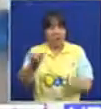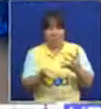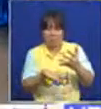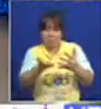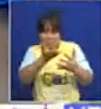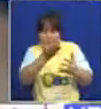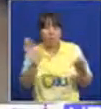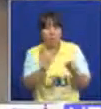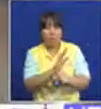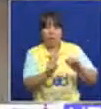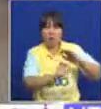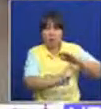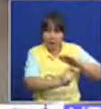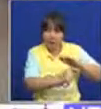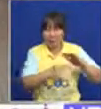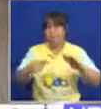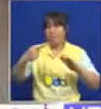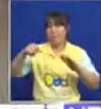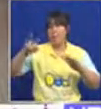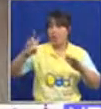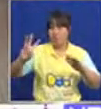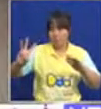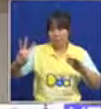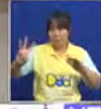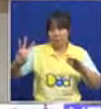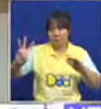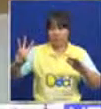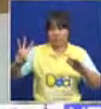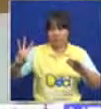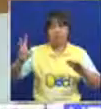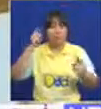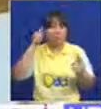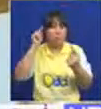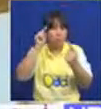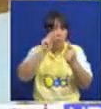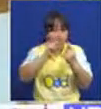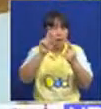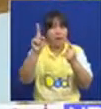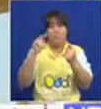แต่ระดับชั้นอนุบาลจนถึงชั้นประถมศึกษาปีที่6โดยคาดว่าอาจจ